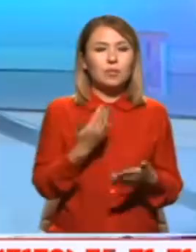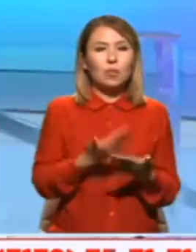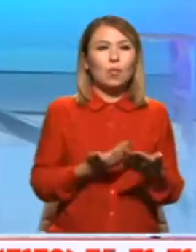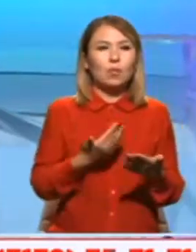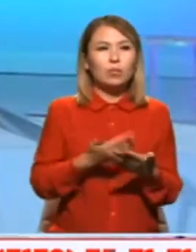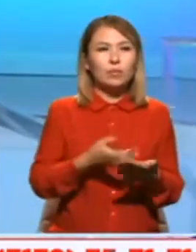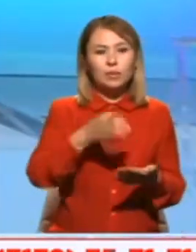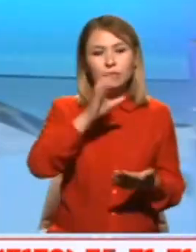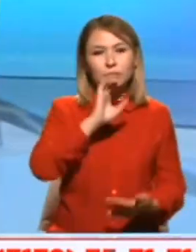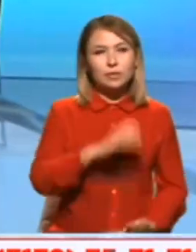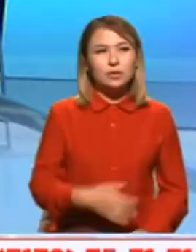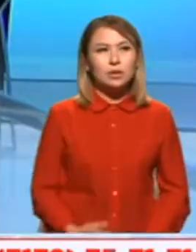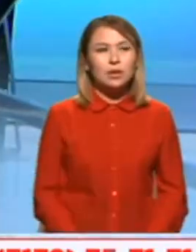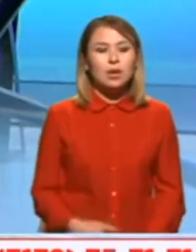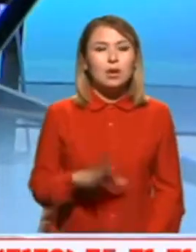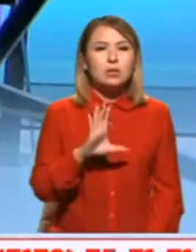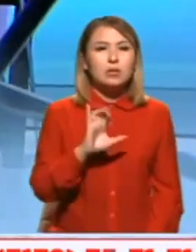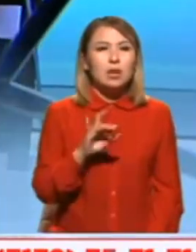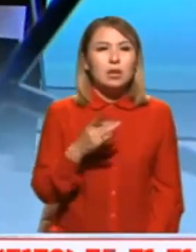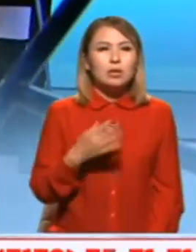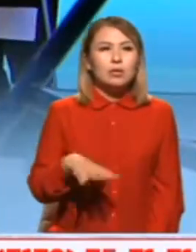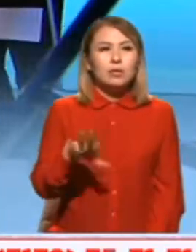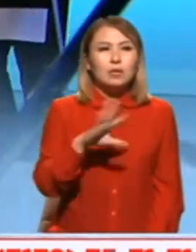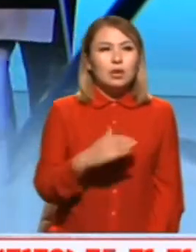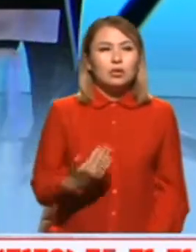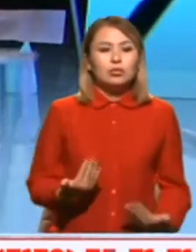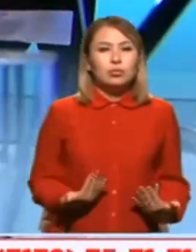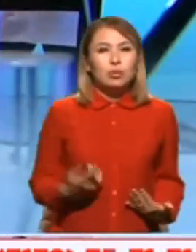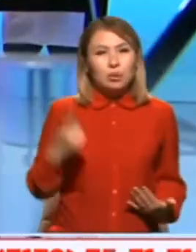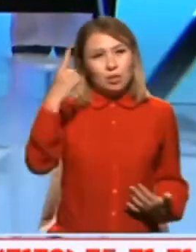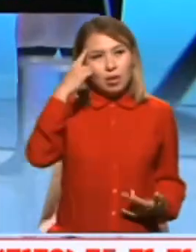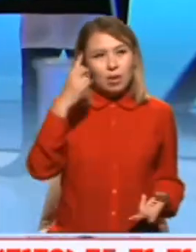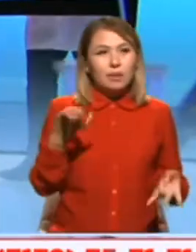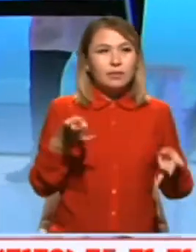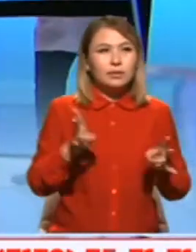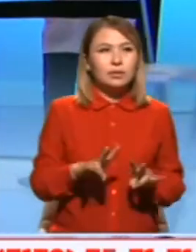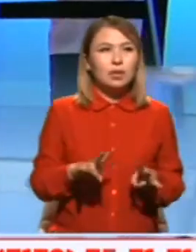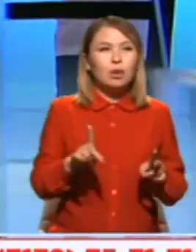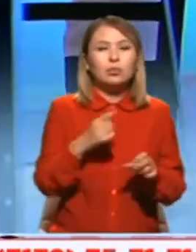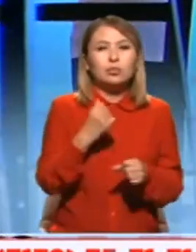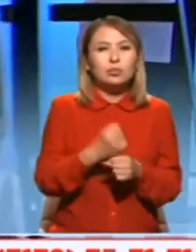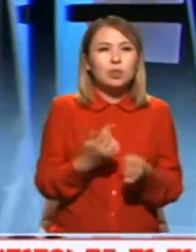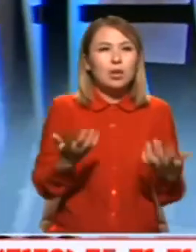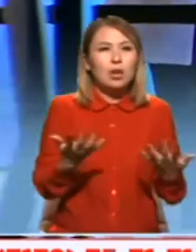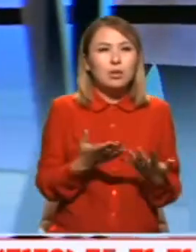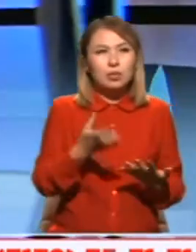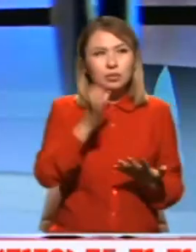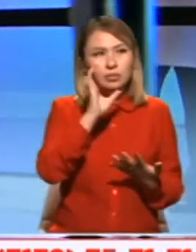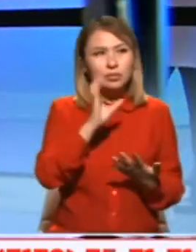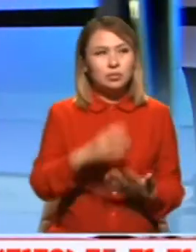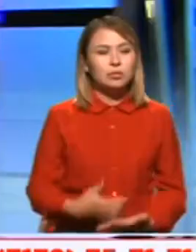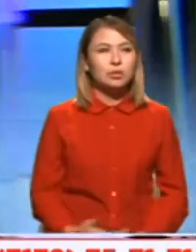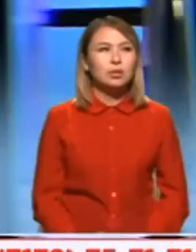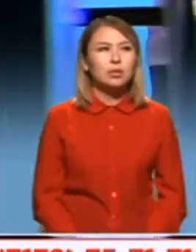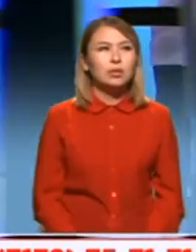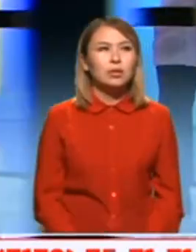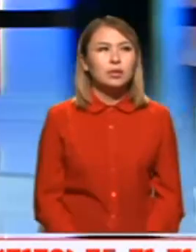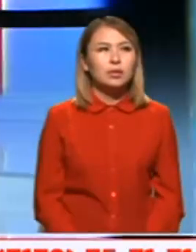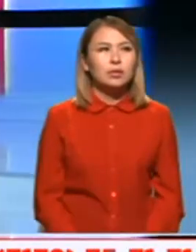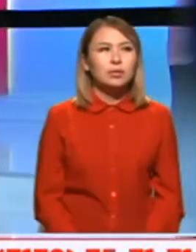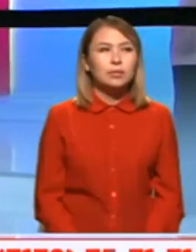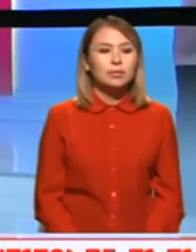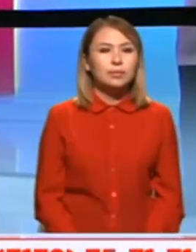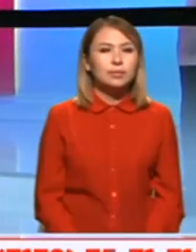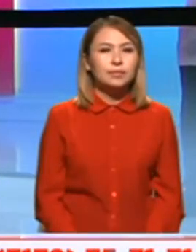рекомендация жасаймыз. Ал енді Сарыағашта тұратын көрермендеріміз қазір ойланып қалуы мүмкін. Ал енді сонда біз қандай су ішеміз деп? Қалай ішкен дұрыс? Барынша